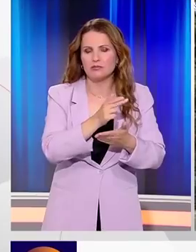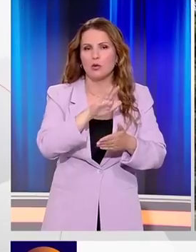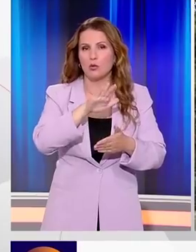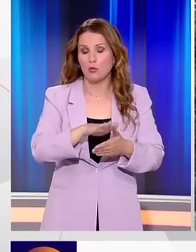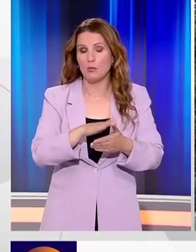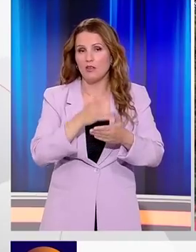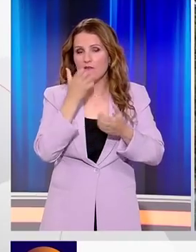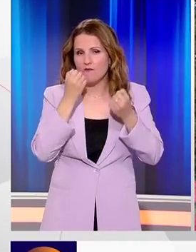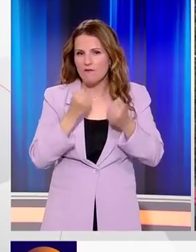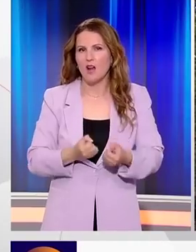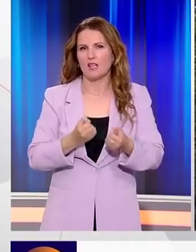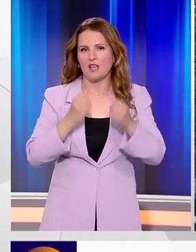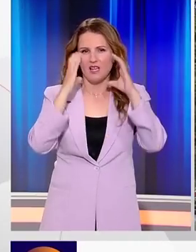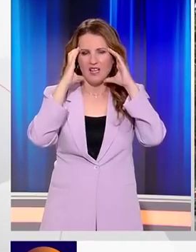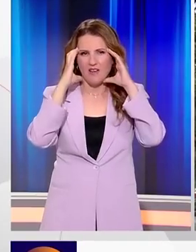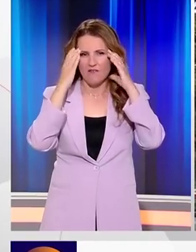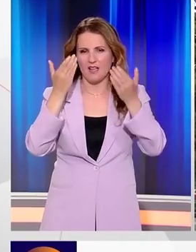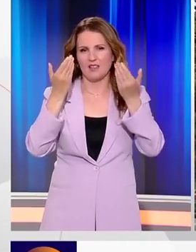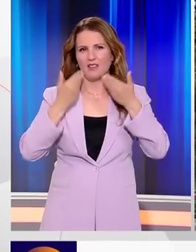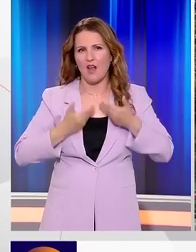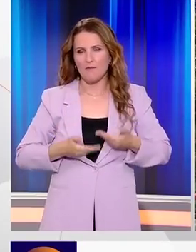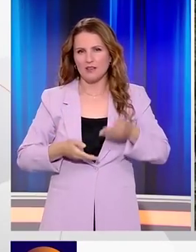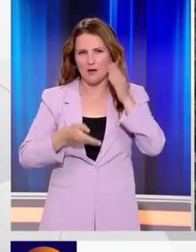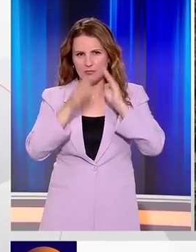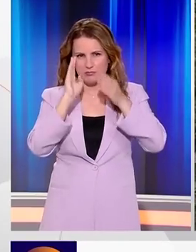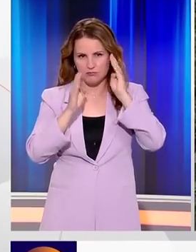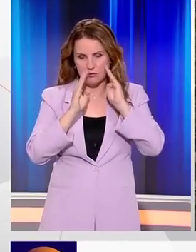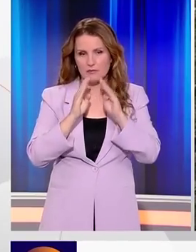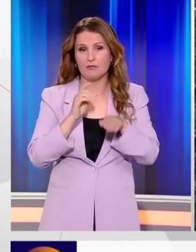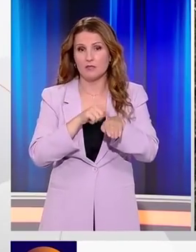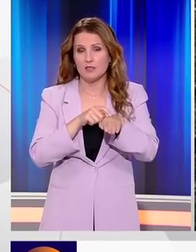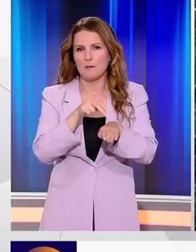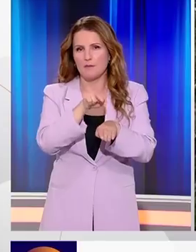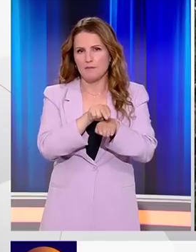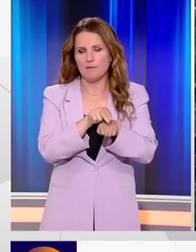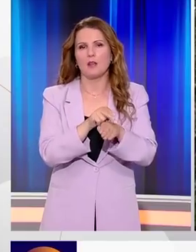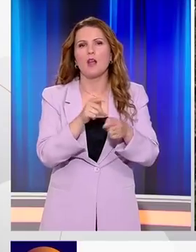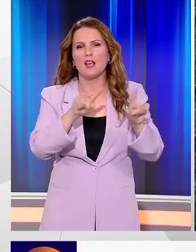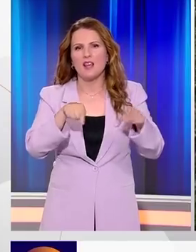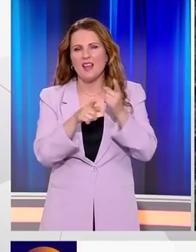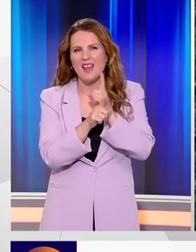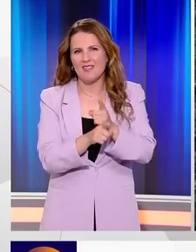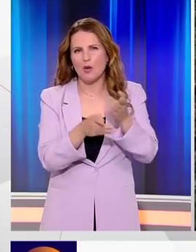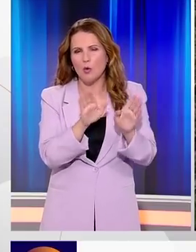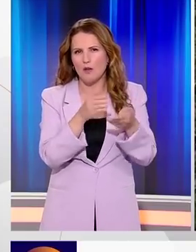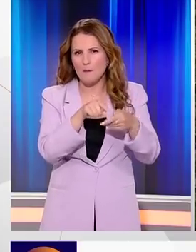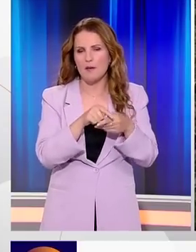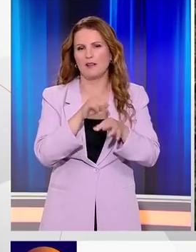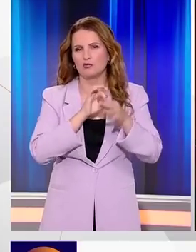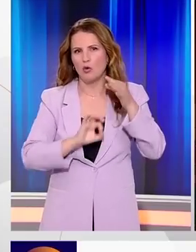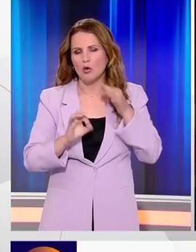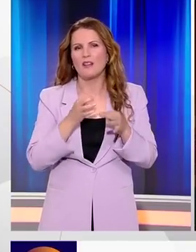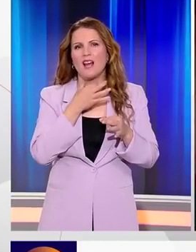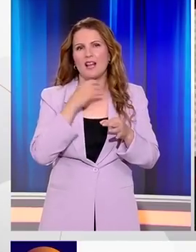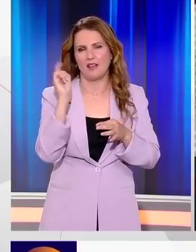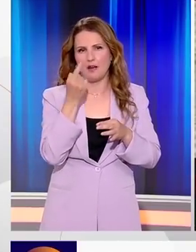είχε βαριές κρανιοκεφαλικές κακώσεις. Αυτή τη στιγμή είναι στη μονάδα εντατικής θεραπείας, διασωληνωμένο, με